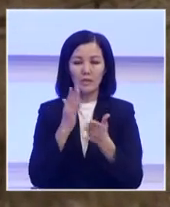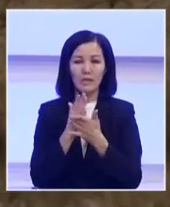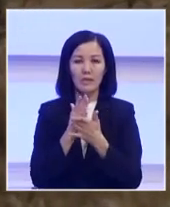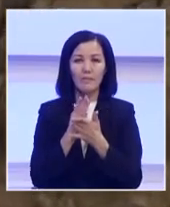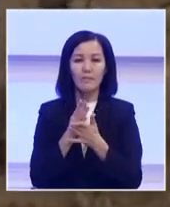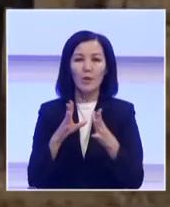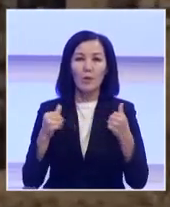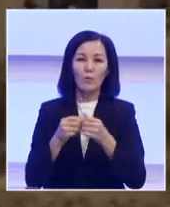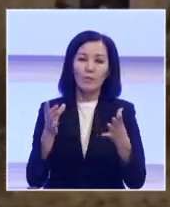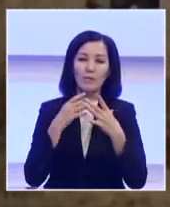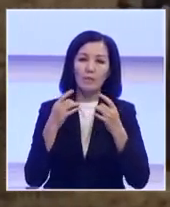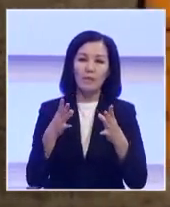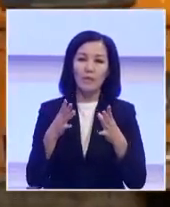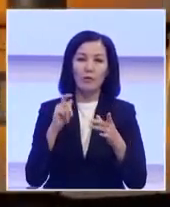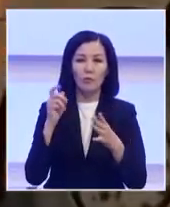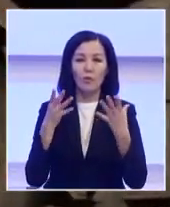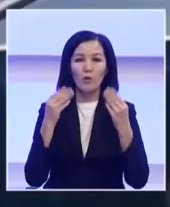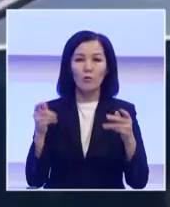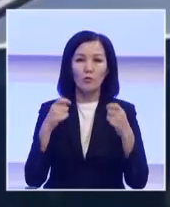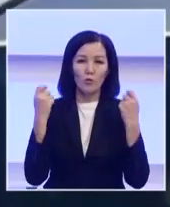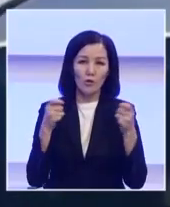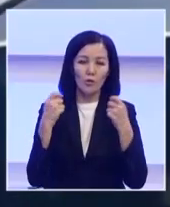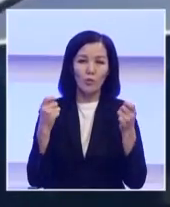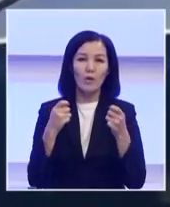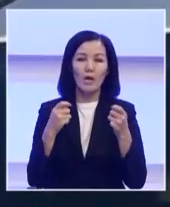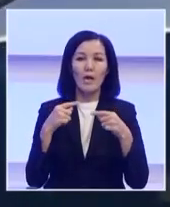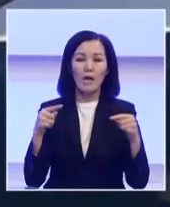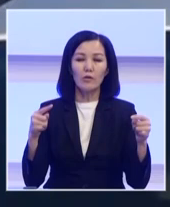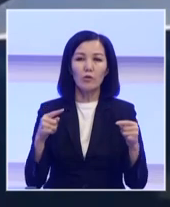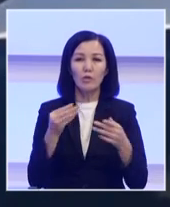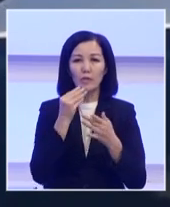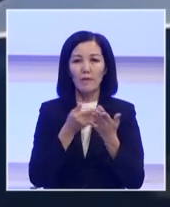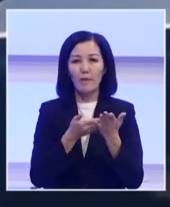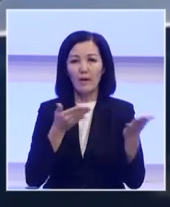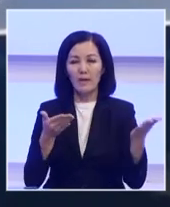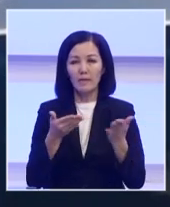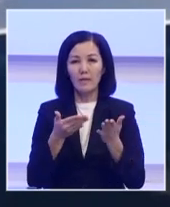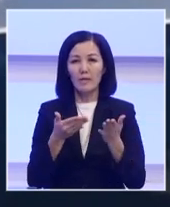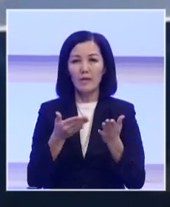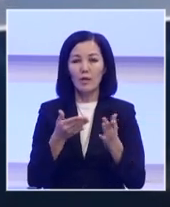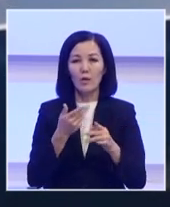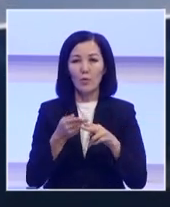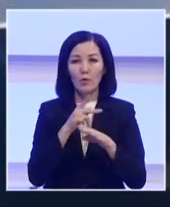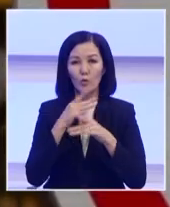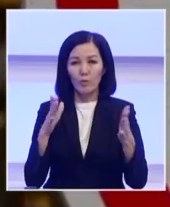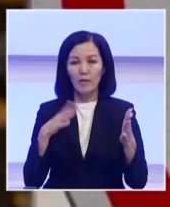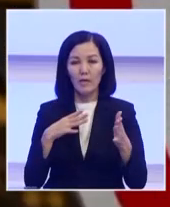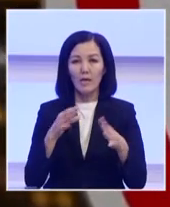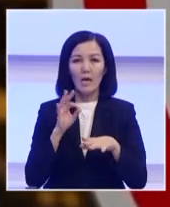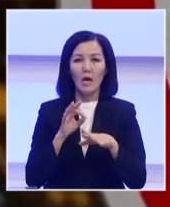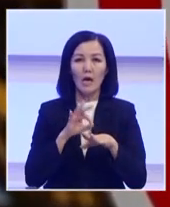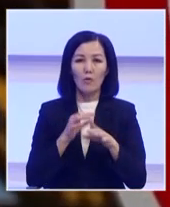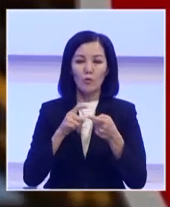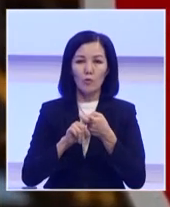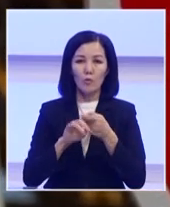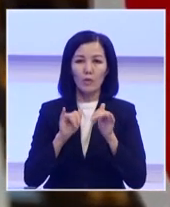Оған отбасылық мерекелер, туған күн, үйлену той, ұзату, ас беру сияқты шаралардың жиі орын алғаны себеп. Эпидемиологиялық